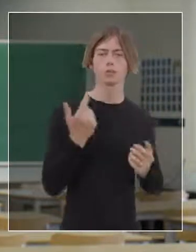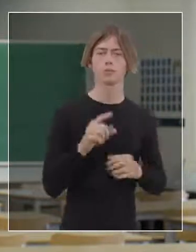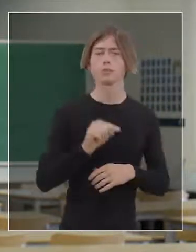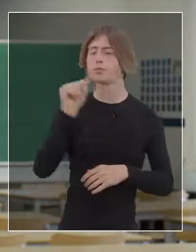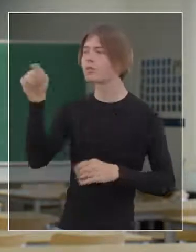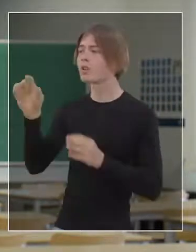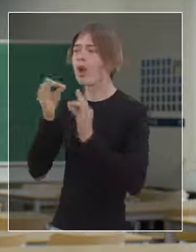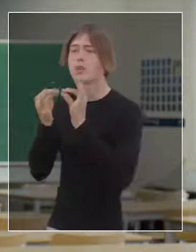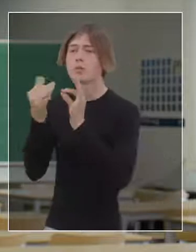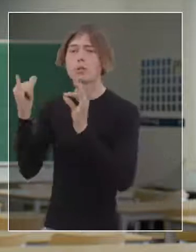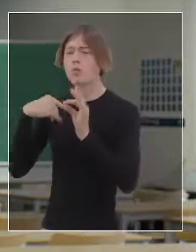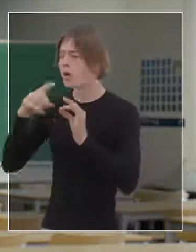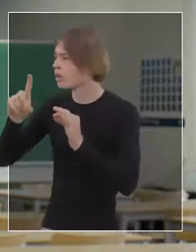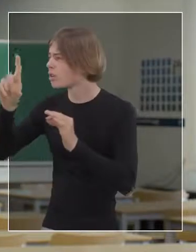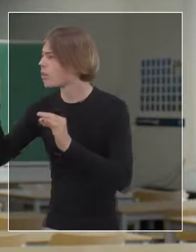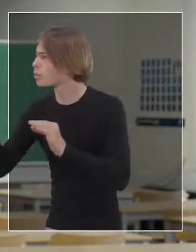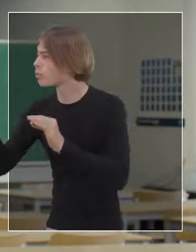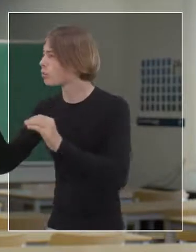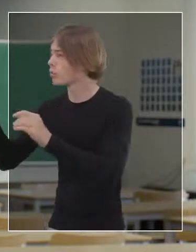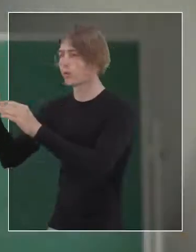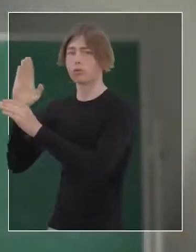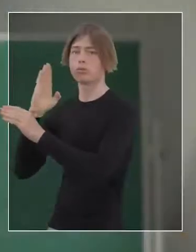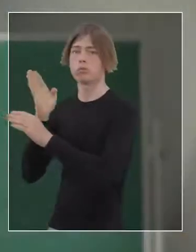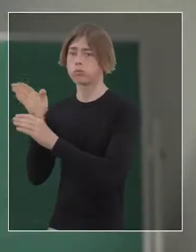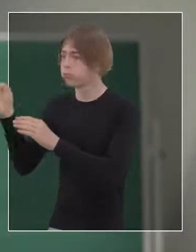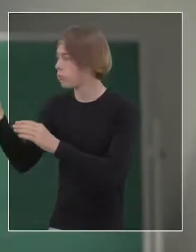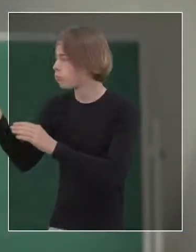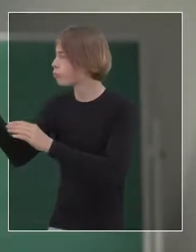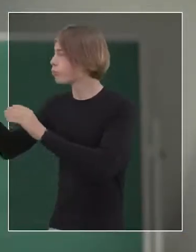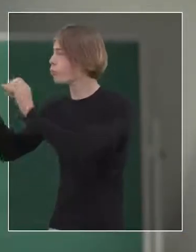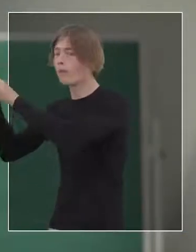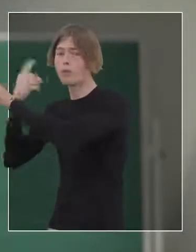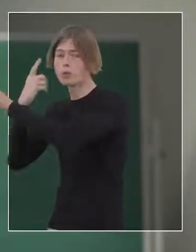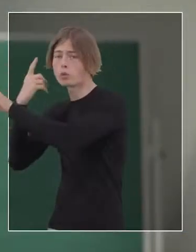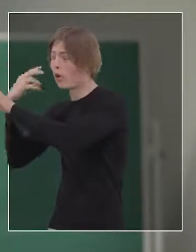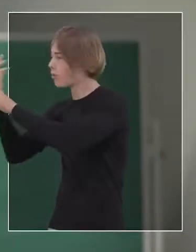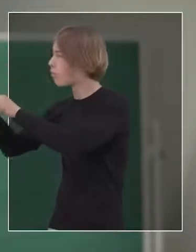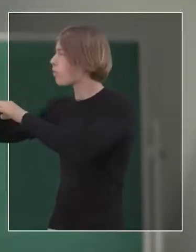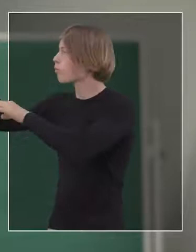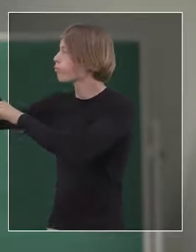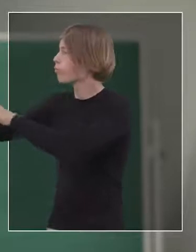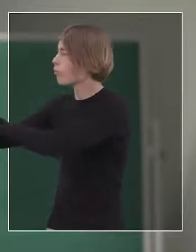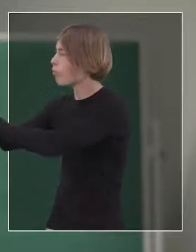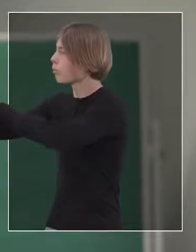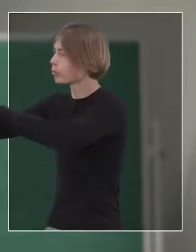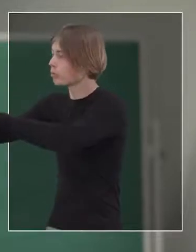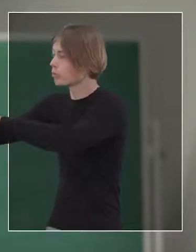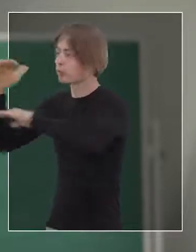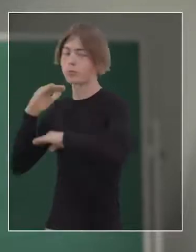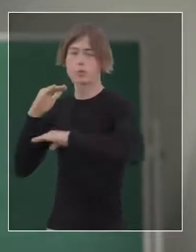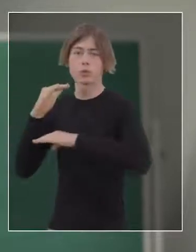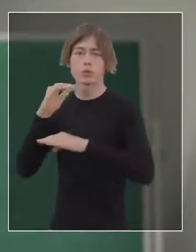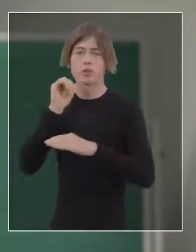nous donner des trucs. L'interprète, il est juste là pour traduire, il est neutre, on lui pose une question, l'interprète va